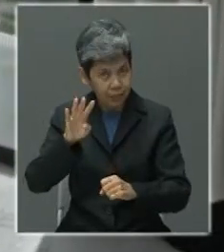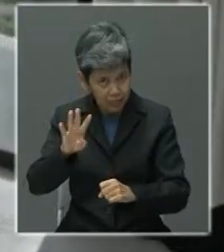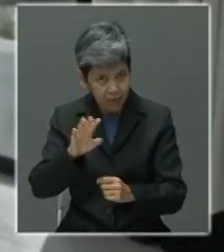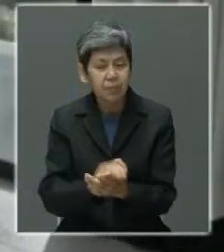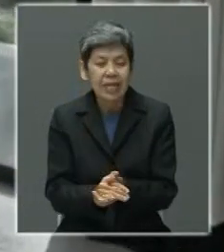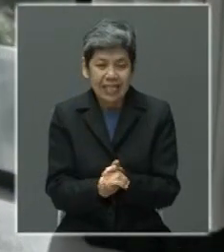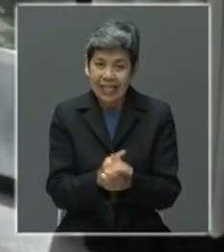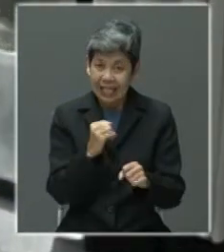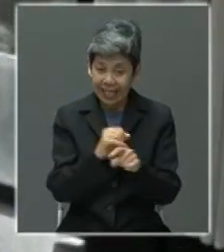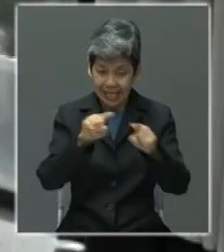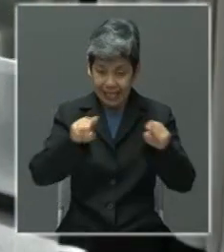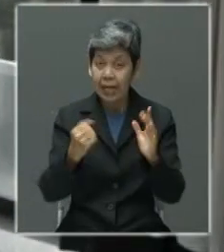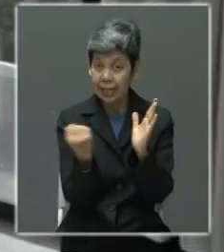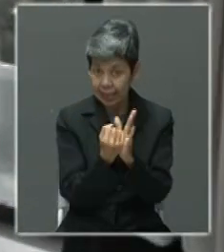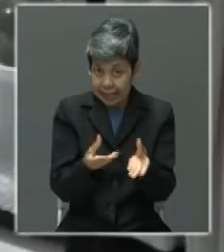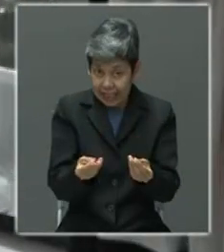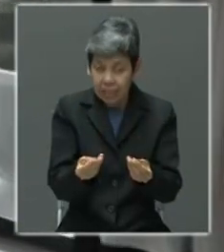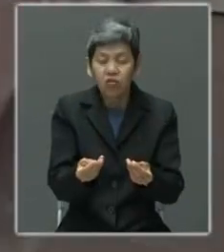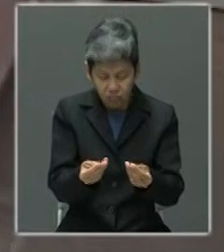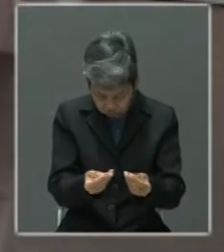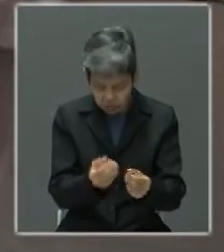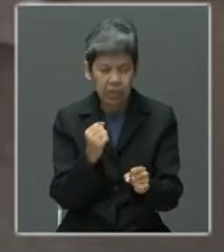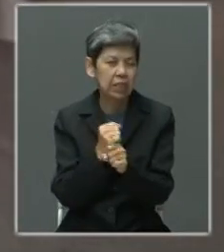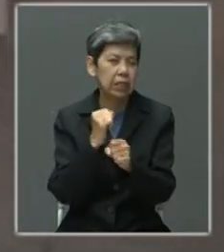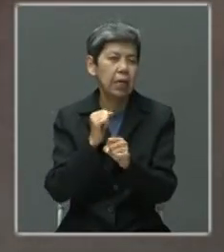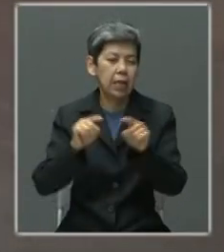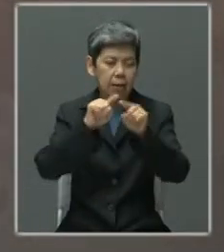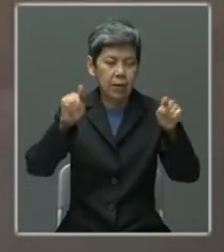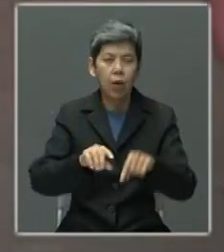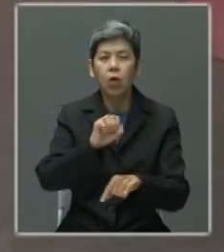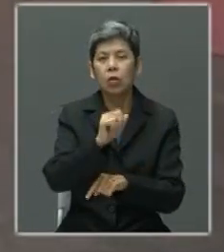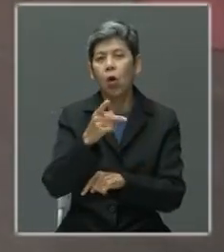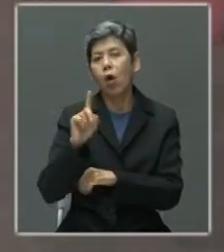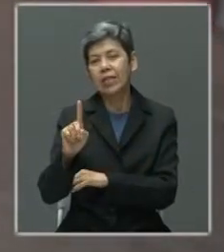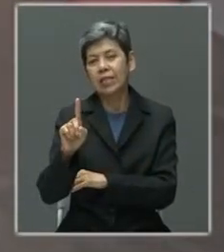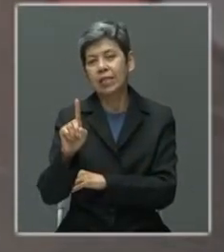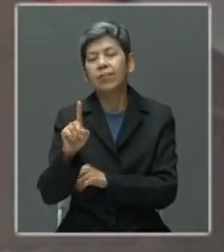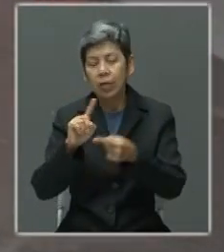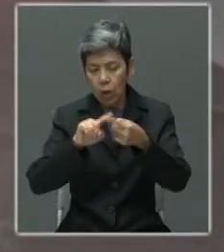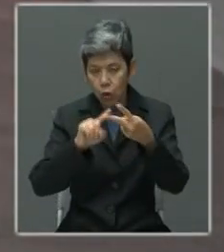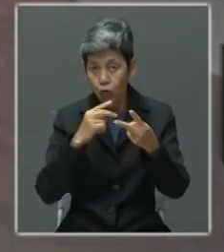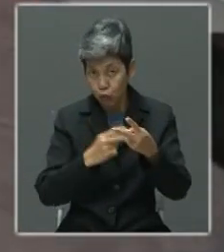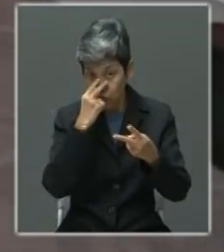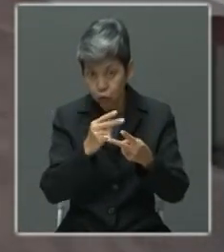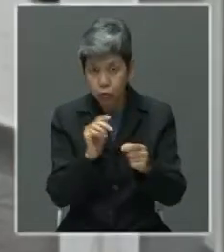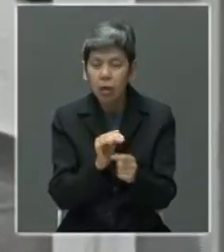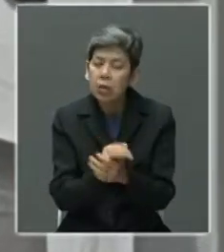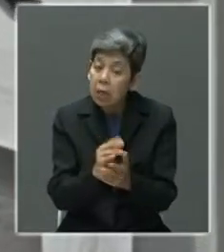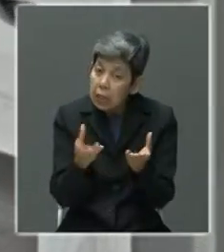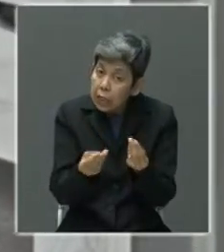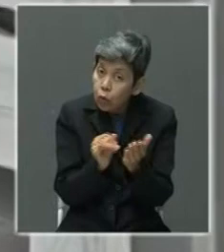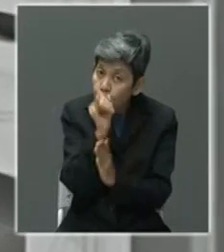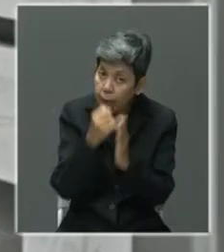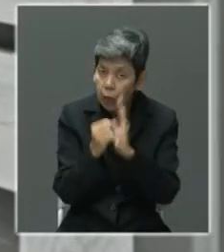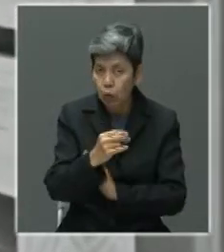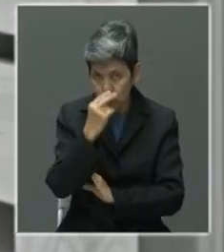2484ที่มาเอกสารสิทธิ์น่าจะต้องออกมาจากใบสค.1และต้องไปดูว่าที่มานั้นถูกต้องหรือ